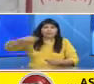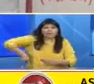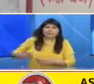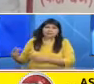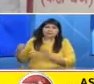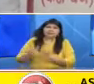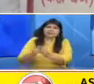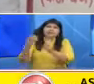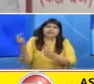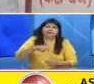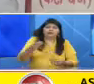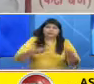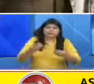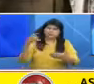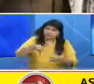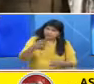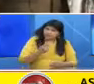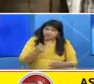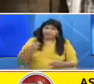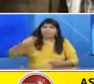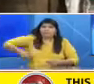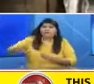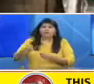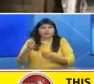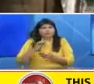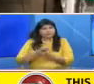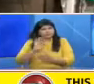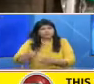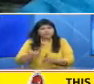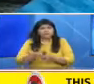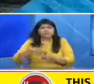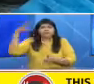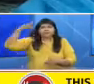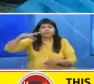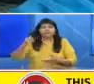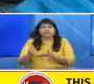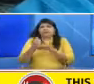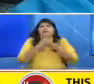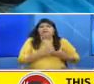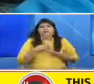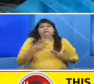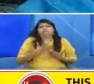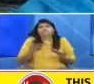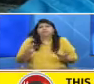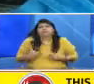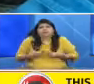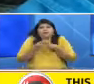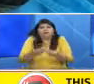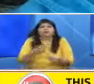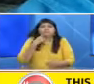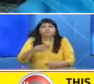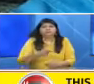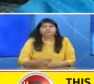थैला साथ लेकर के ही आए। इससे पैसा भी बचेगा और पर्यावरण की रक्षा में वे अपना योगदान भी दे